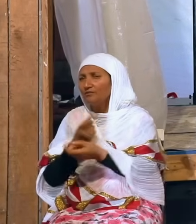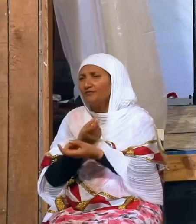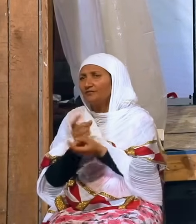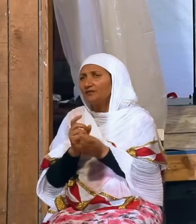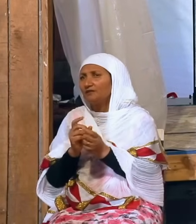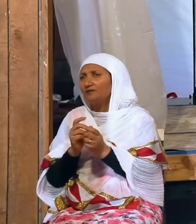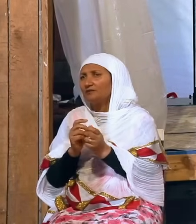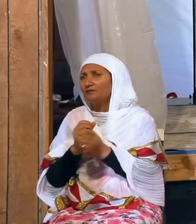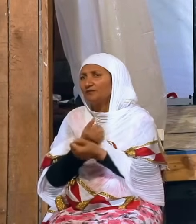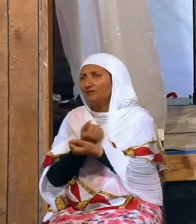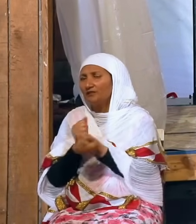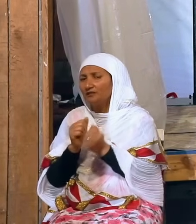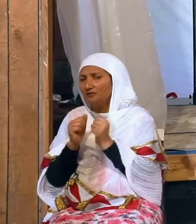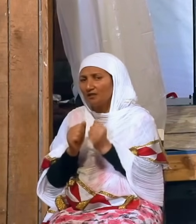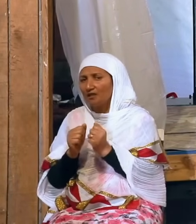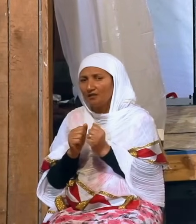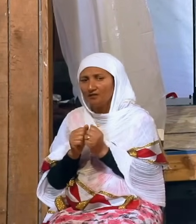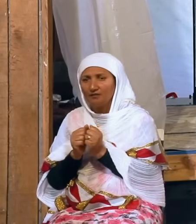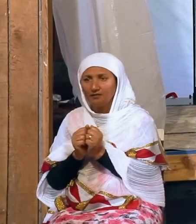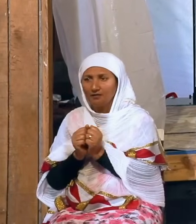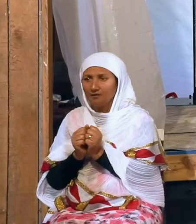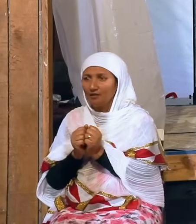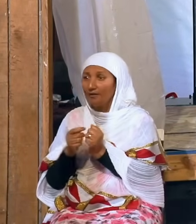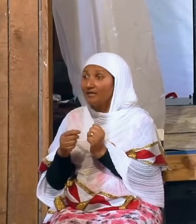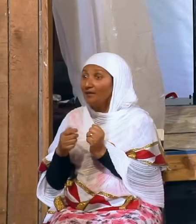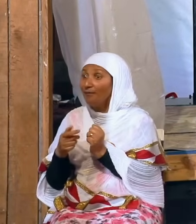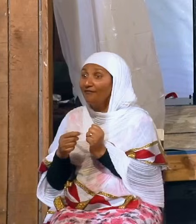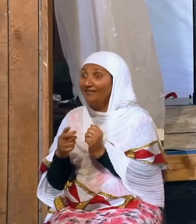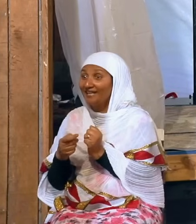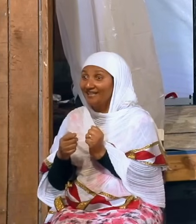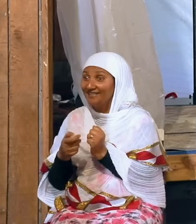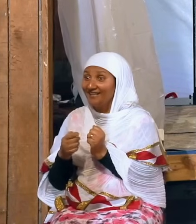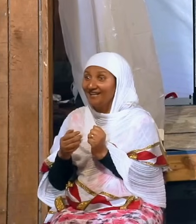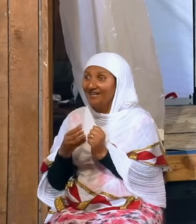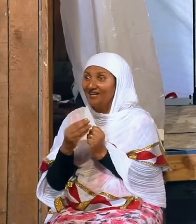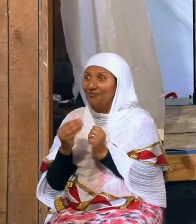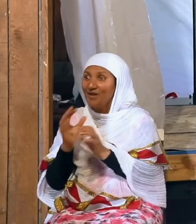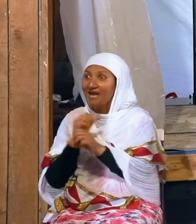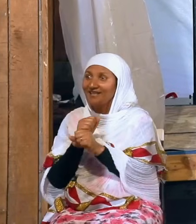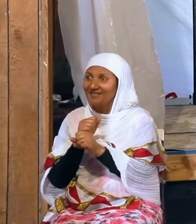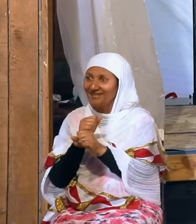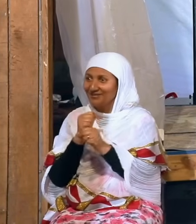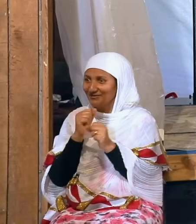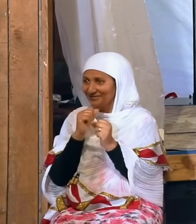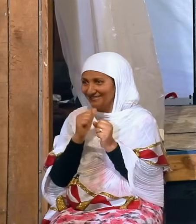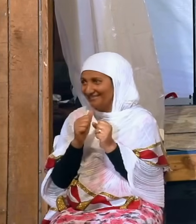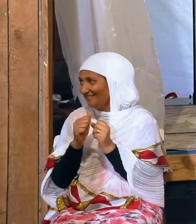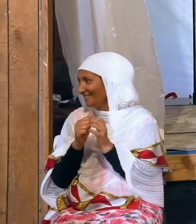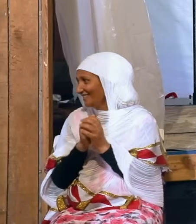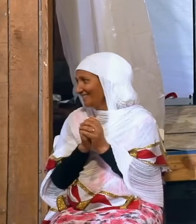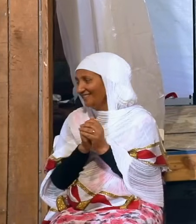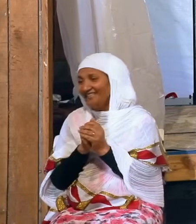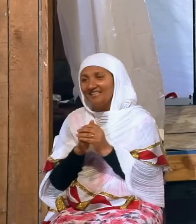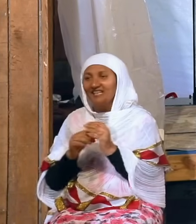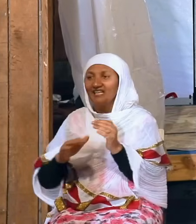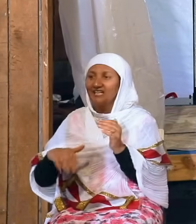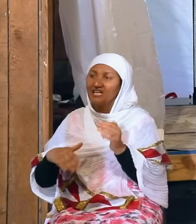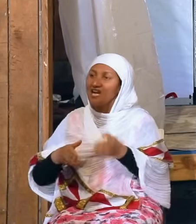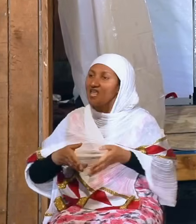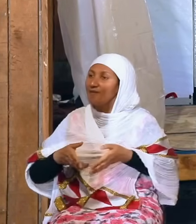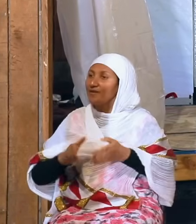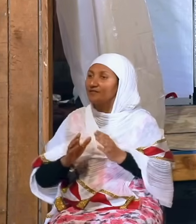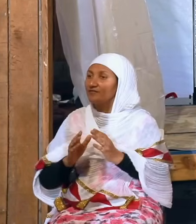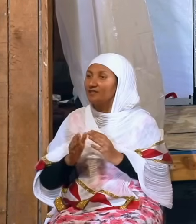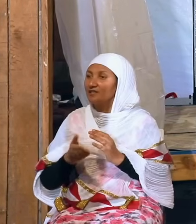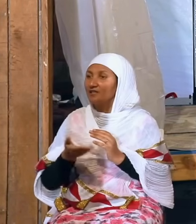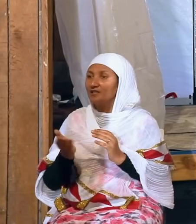እና በዚሁ ብጨርሰው ይሻላል ረጅም ጊዜ ወስጃለሁ እግዚአብሔር ይስጥልኝ ቀሲስ ደግሞ ጥሩ አድርገው እንደሚጨምሩበት የቀረና የሚያስፈልግ ነገር